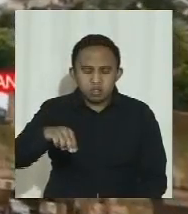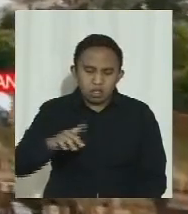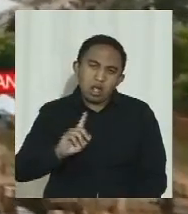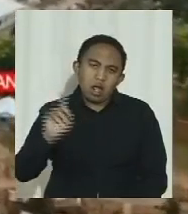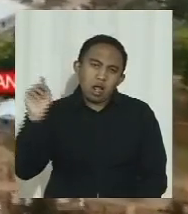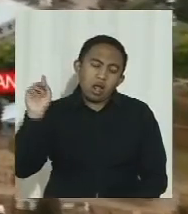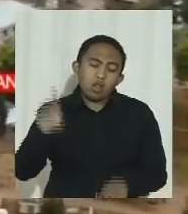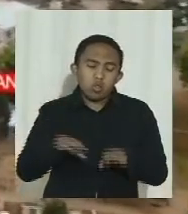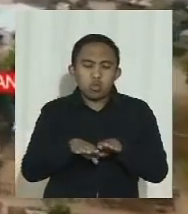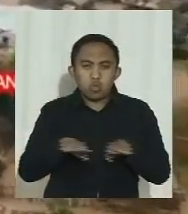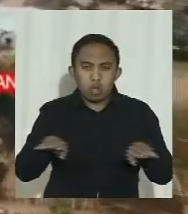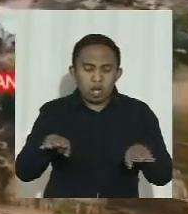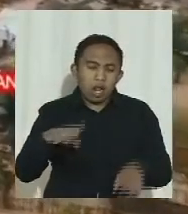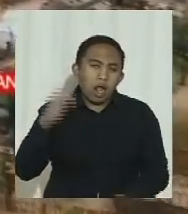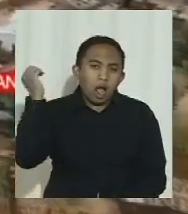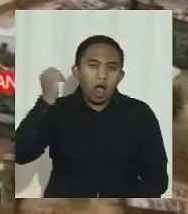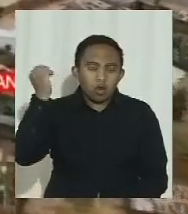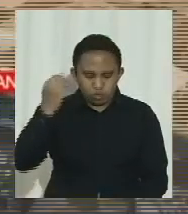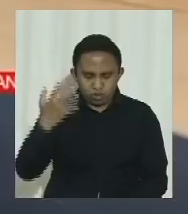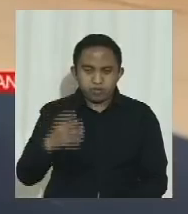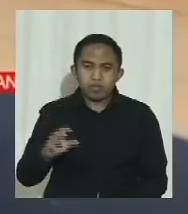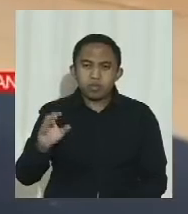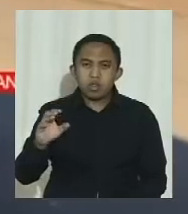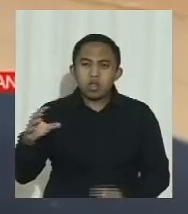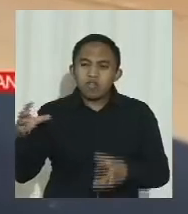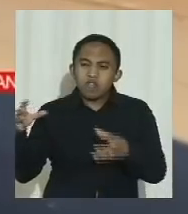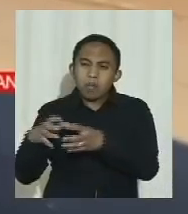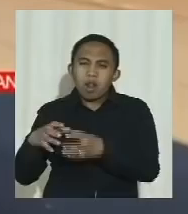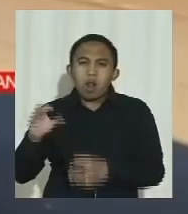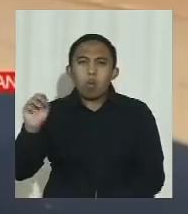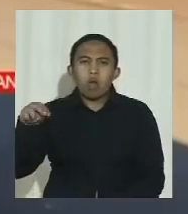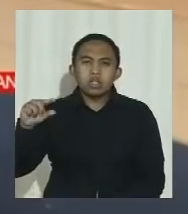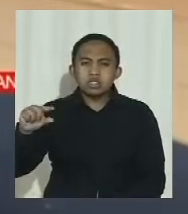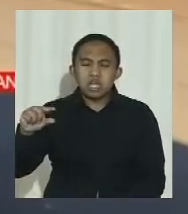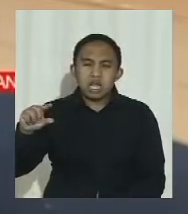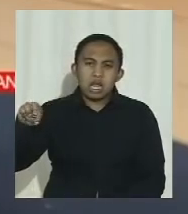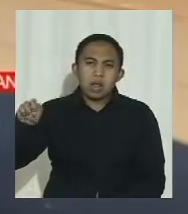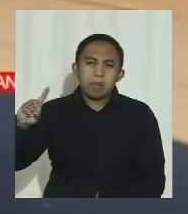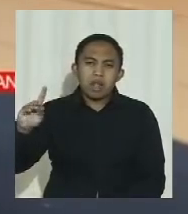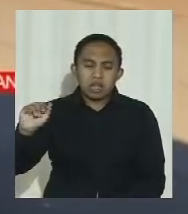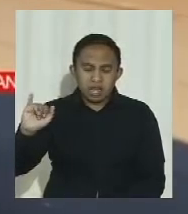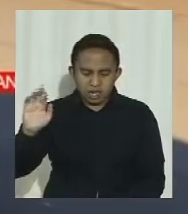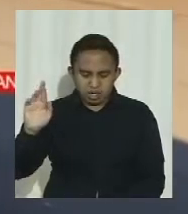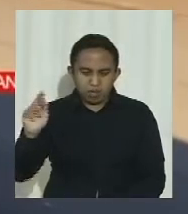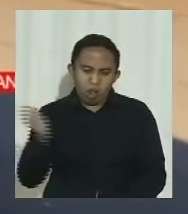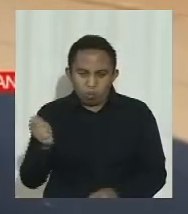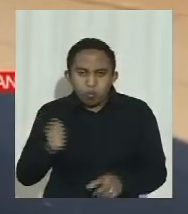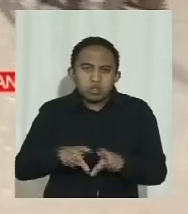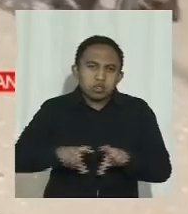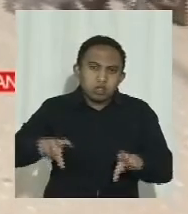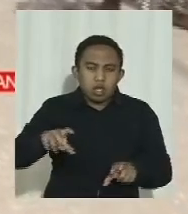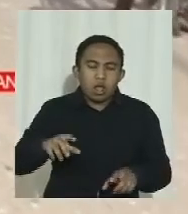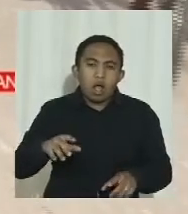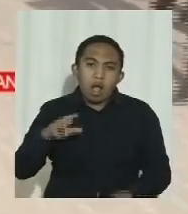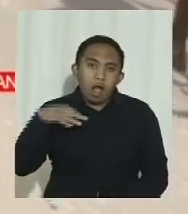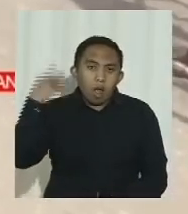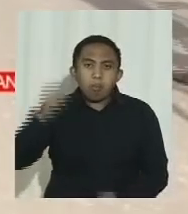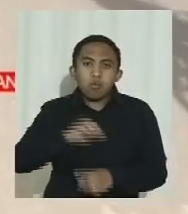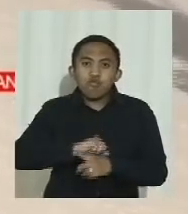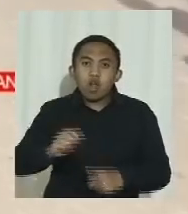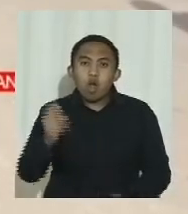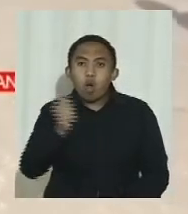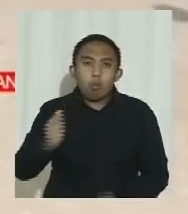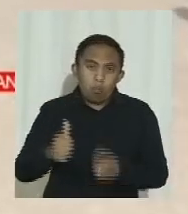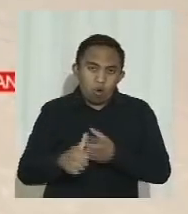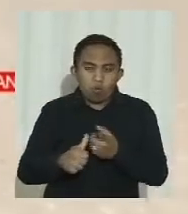ny Beloandroy ny ONG Meder Suisse anomboka ny voalohan'ny volana aogostra ny asa ka haritra roa ambin'ny